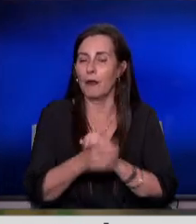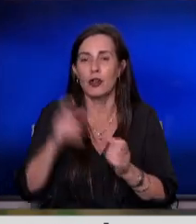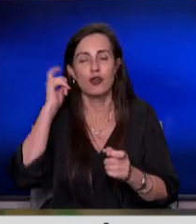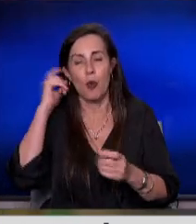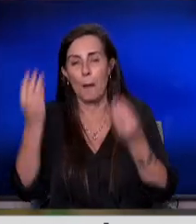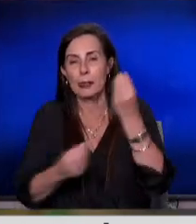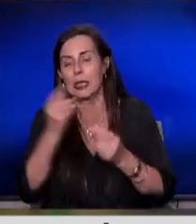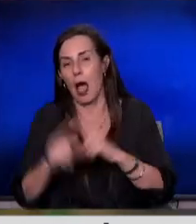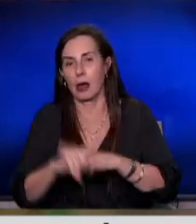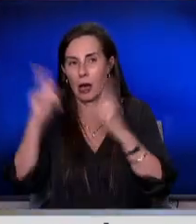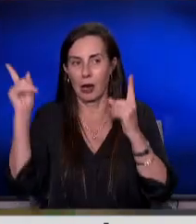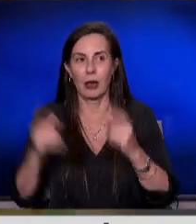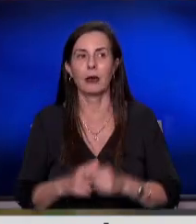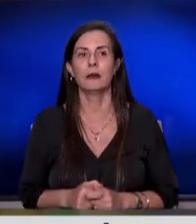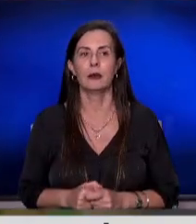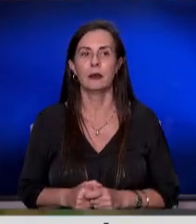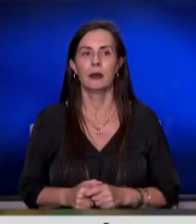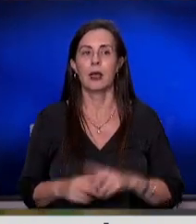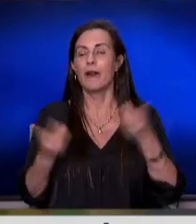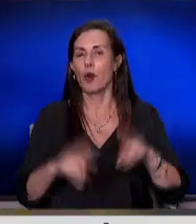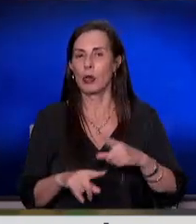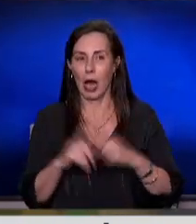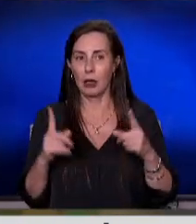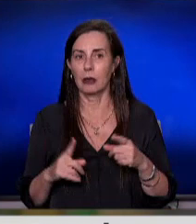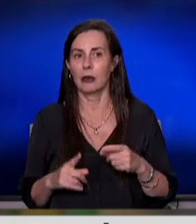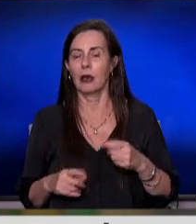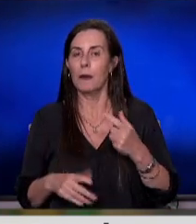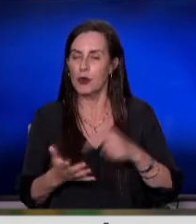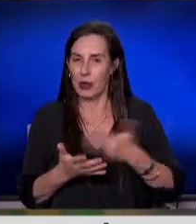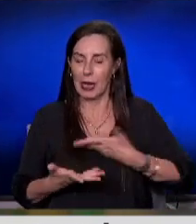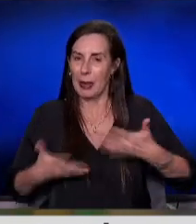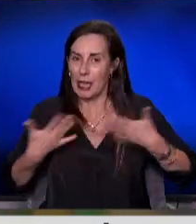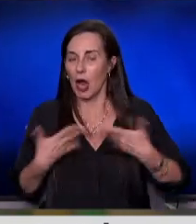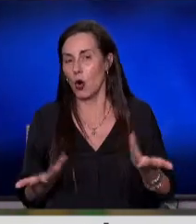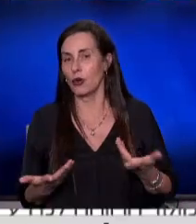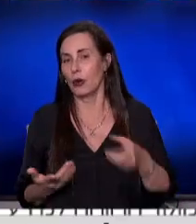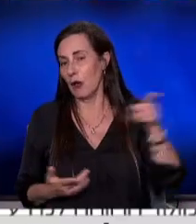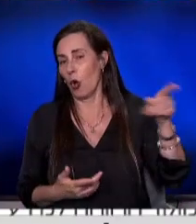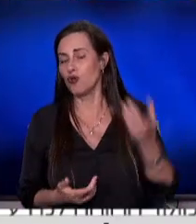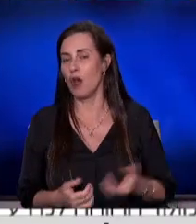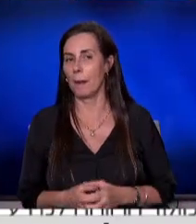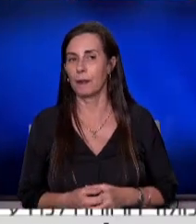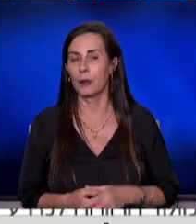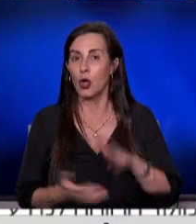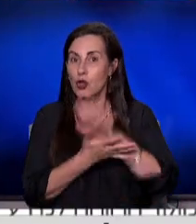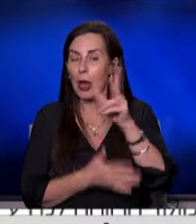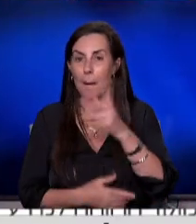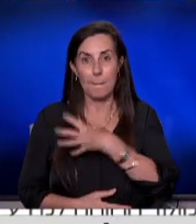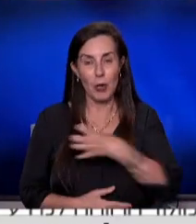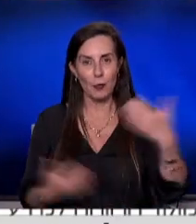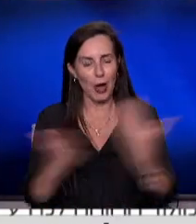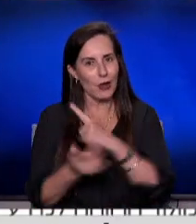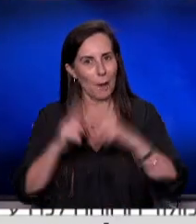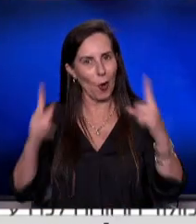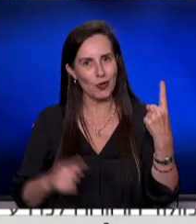איזושהי משחק אחר, או על איזו אפשרות אחרת לייצר את הריגוש הזה, והם ילכו לשם. 13 מיליונרים חדשים בחודש